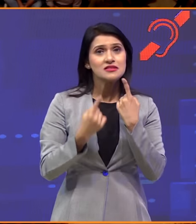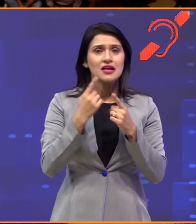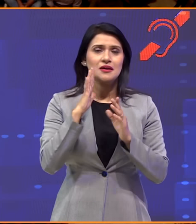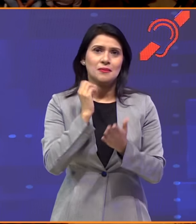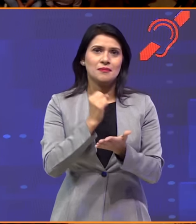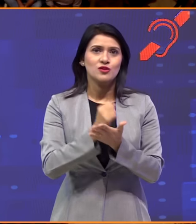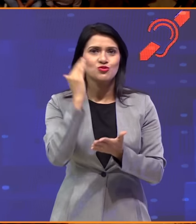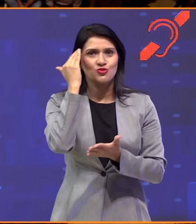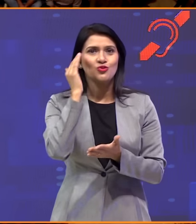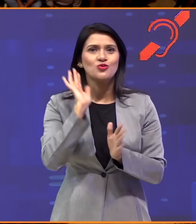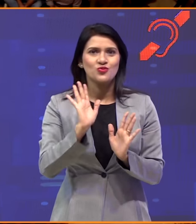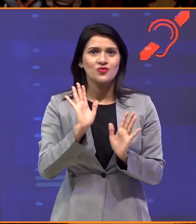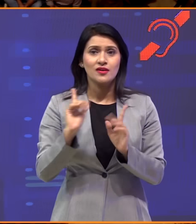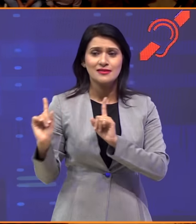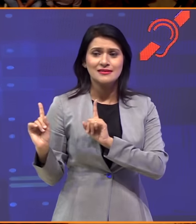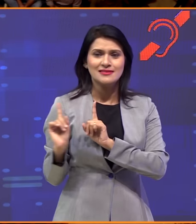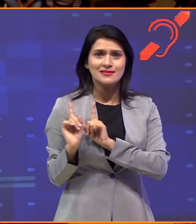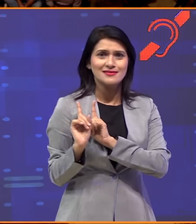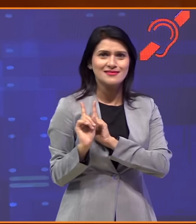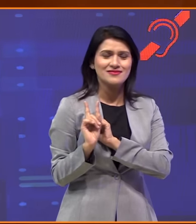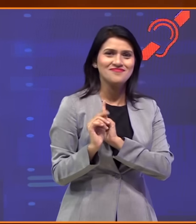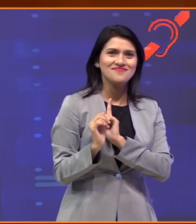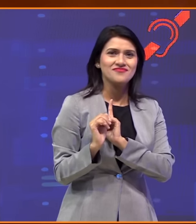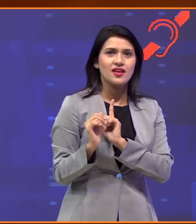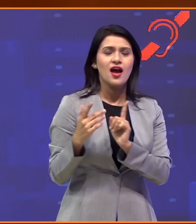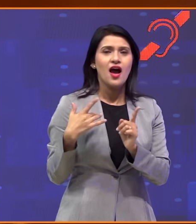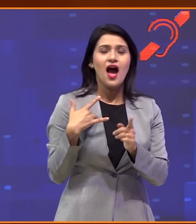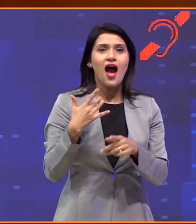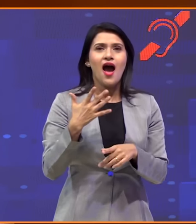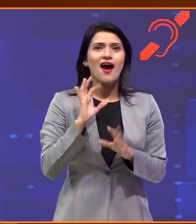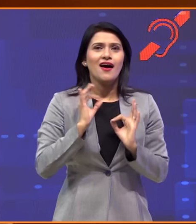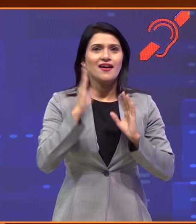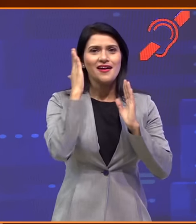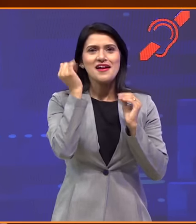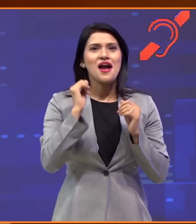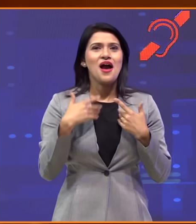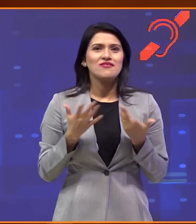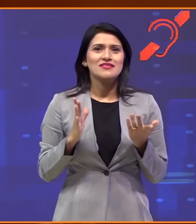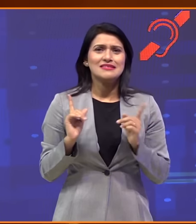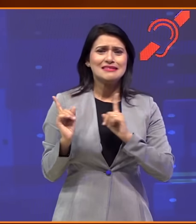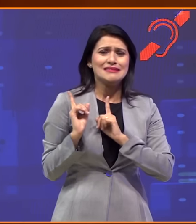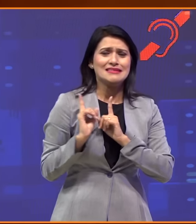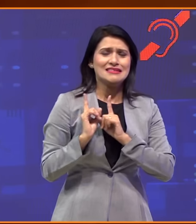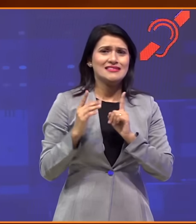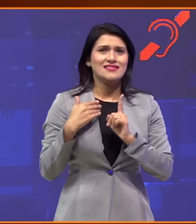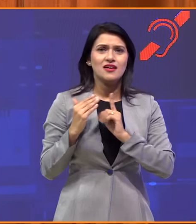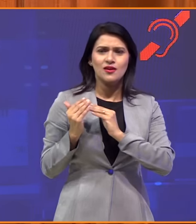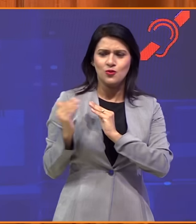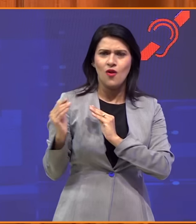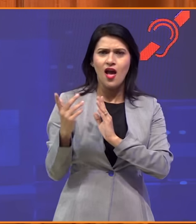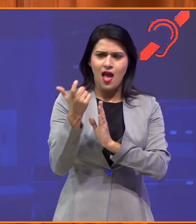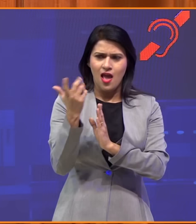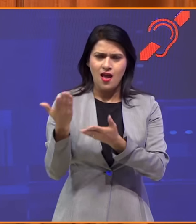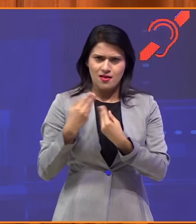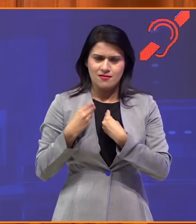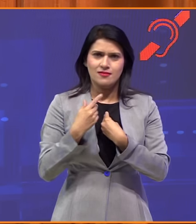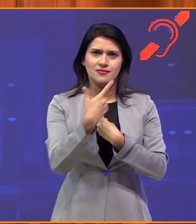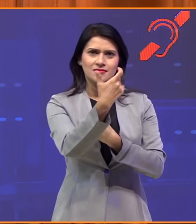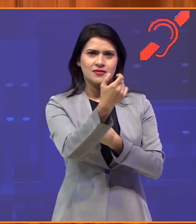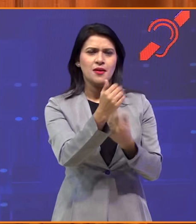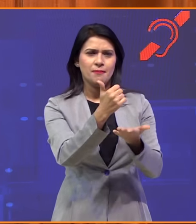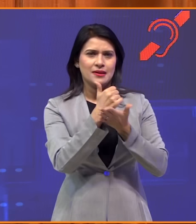इतनी ज्यादा नजदीकी हो जाती है कि मैं उतना फिजिकल आदमी नहीं हूं इसलिए बड़ा अन कंफर्टेबल हो जाता हूं मैं हमेशा कहता हूं आप अपना कैमरा दीजिए फिर किसी